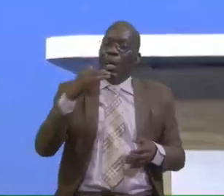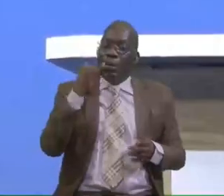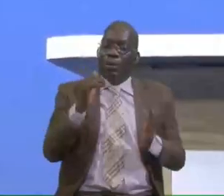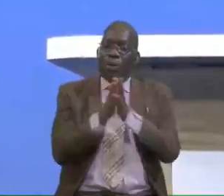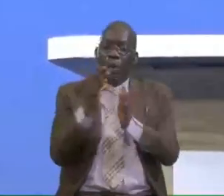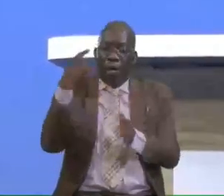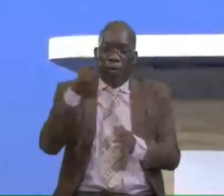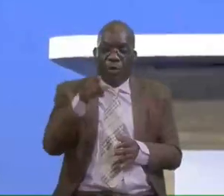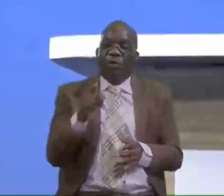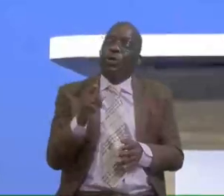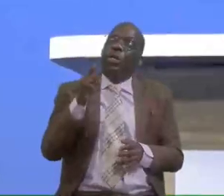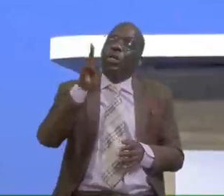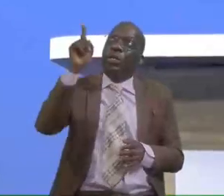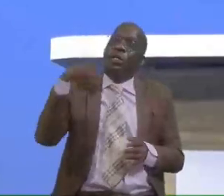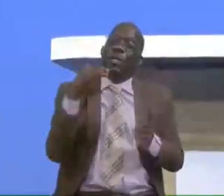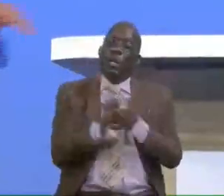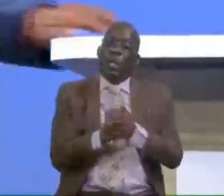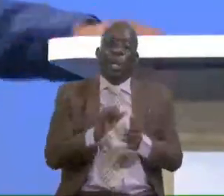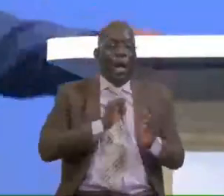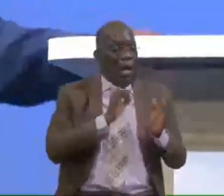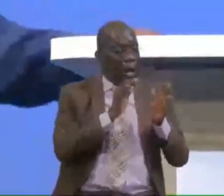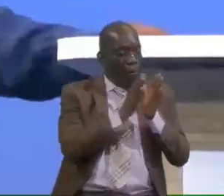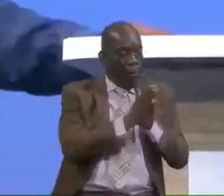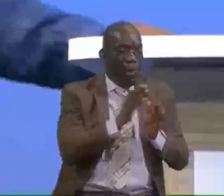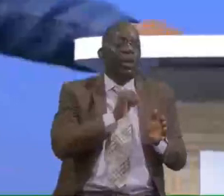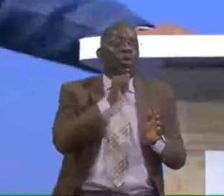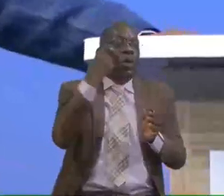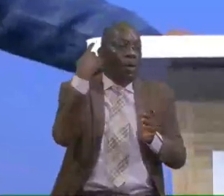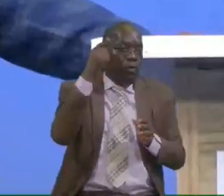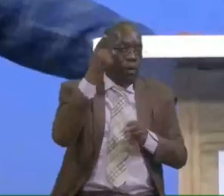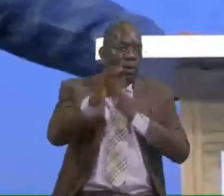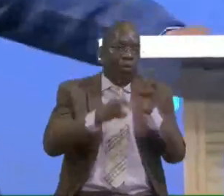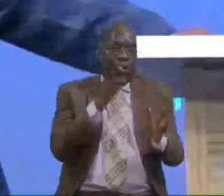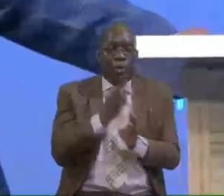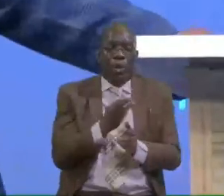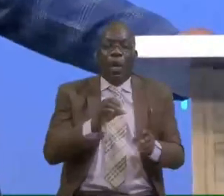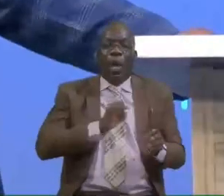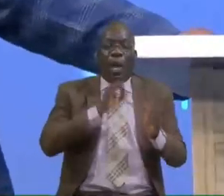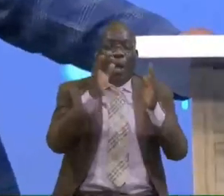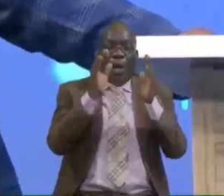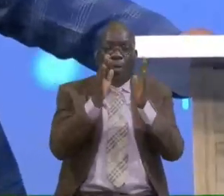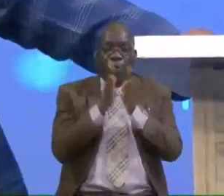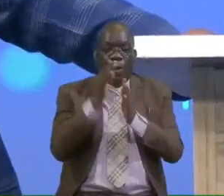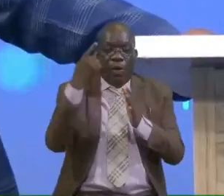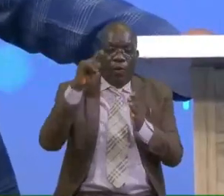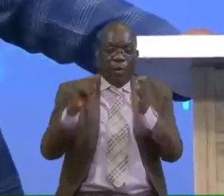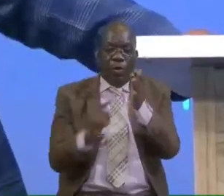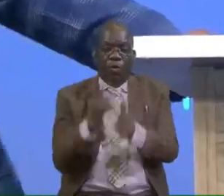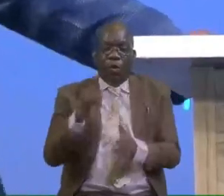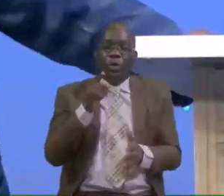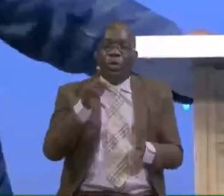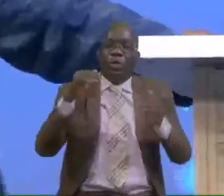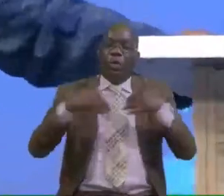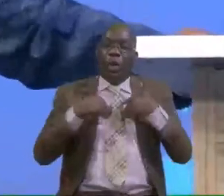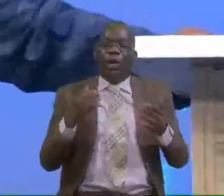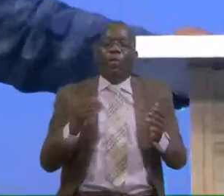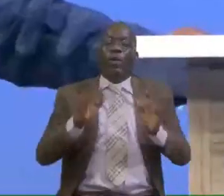toi. Il dit celui-là, je ne prie pas pour le monde, mais je prie pour ceux que tu m'as